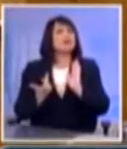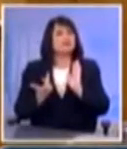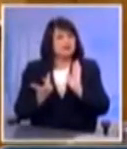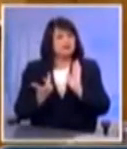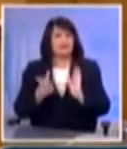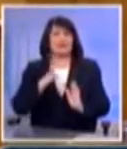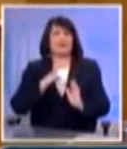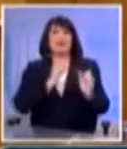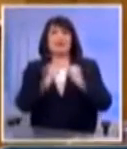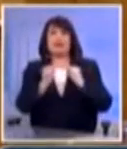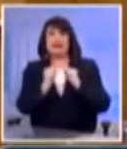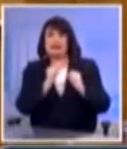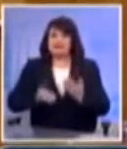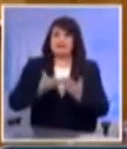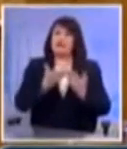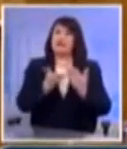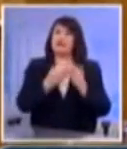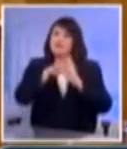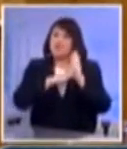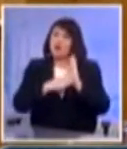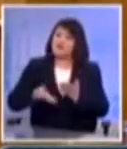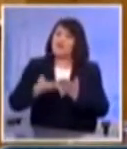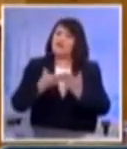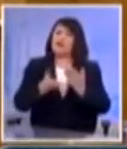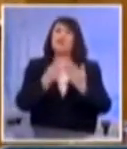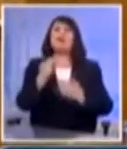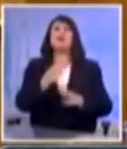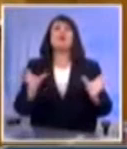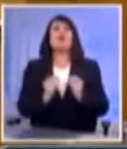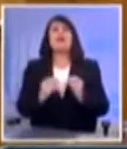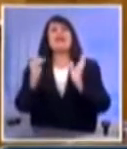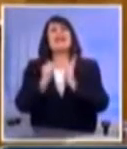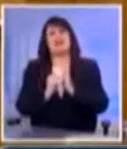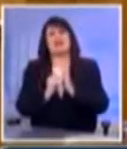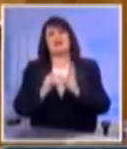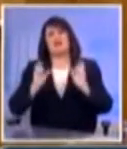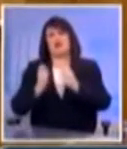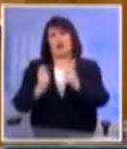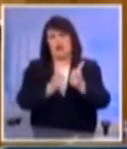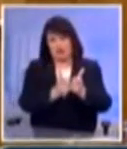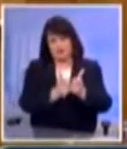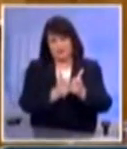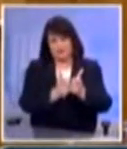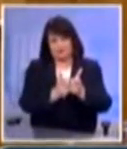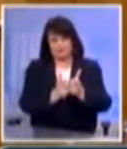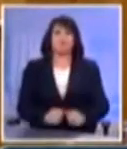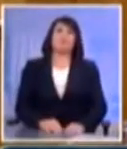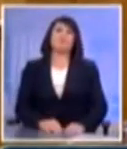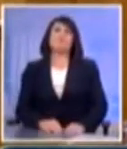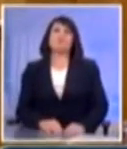την ανθρωπιστική κρίση που διαρκώς ανανεώνεται και αφορά χιλιάδες νοικοκυριά, με την